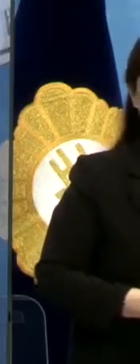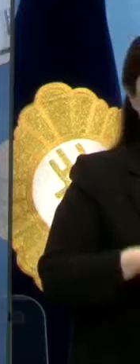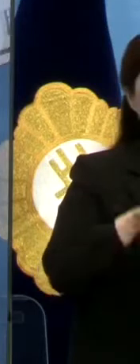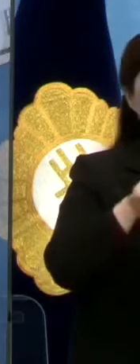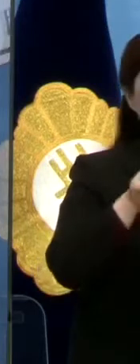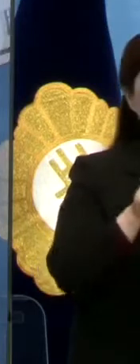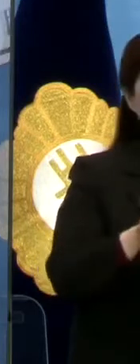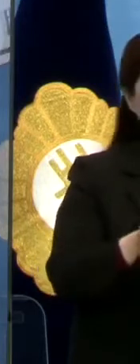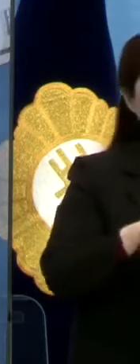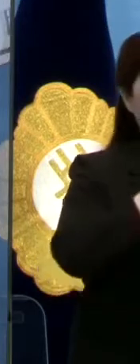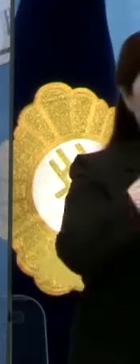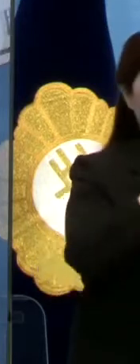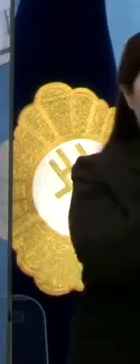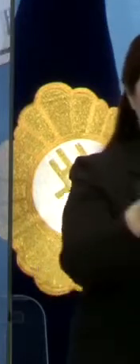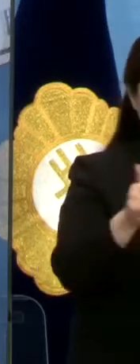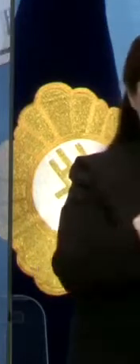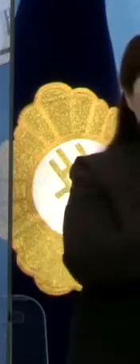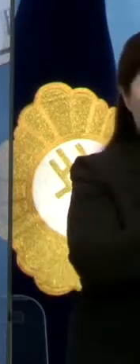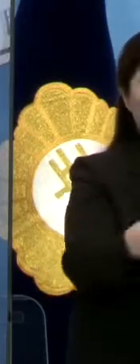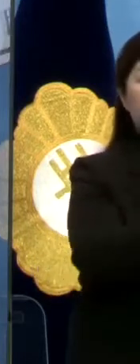지금 범국민추진위원회와